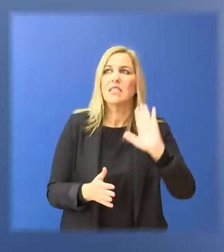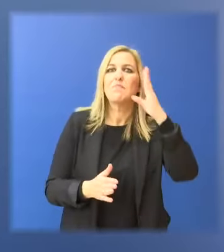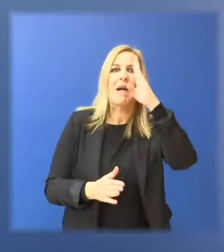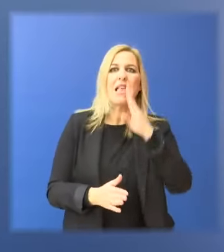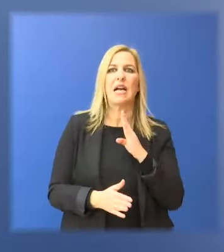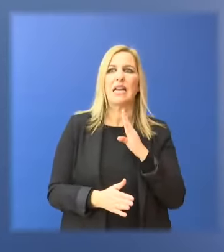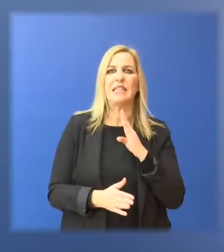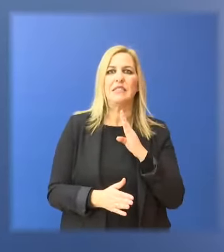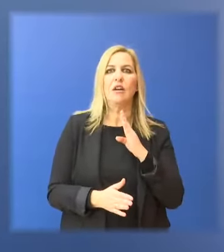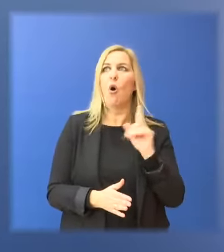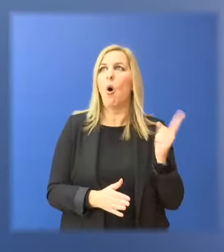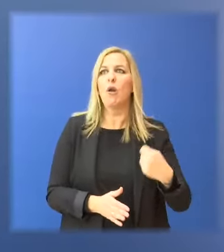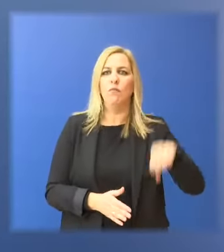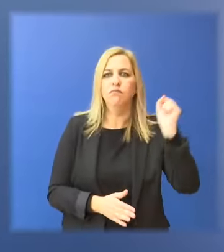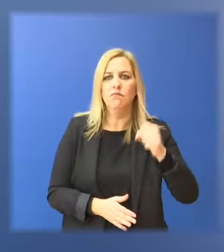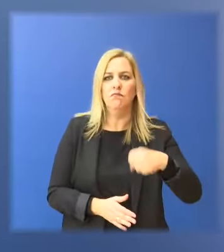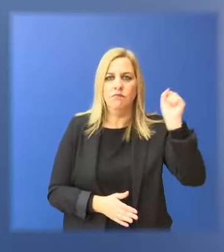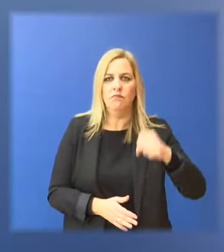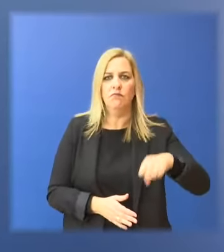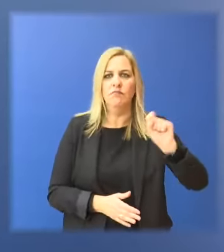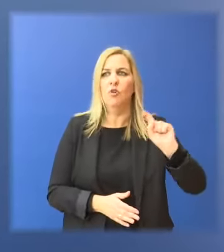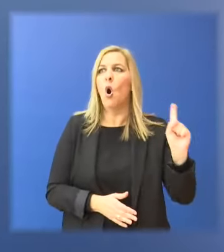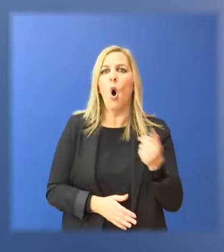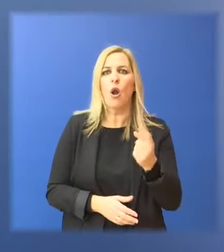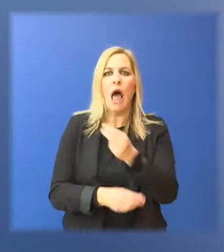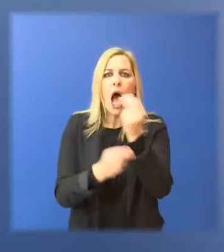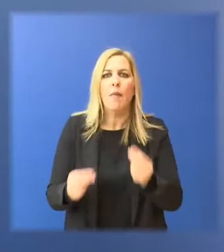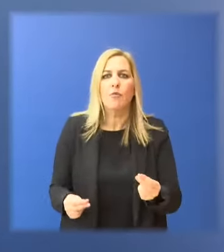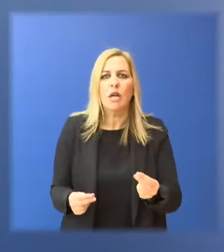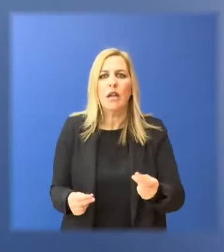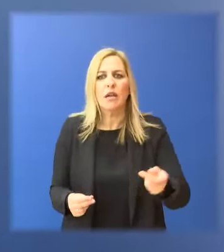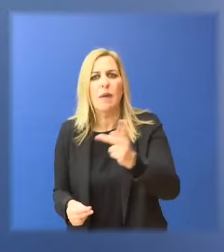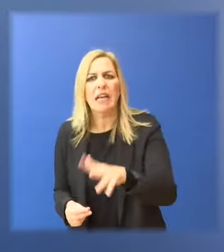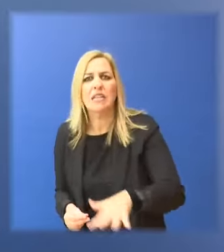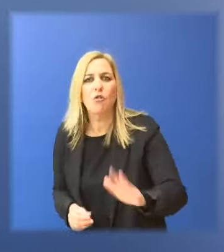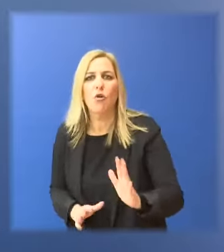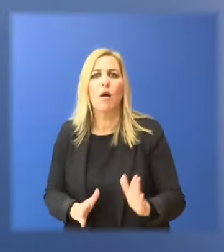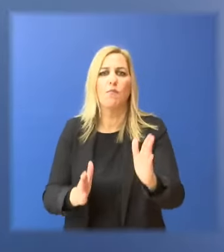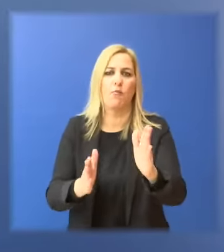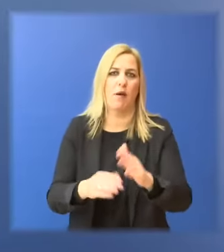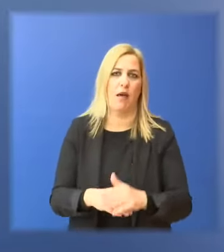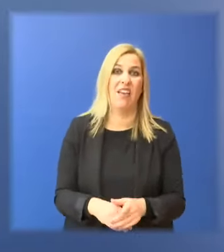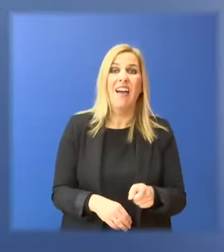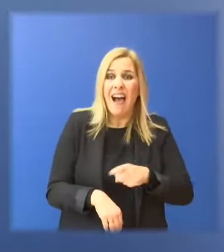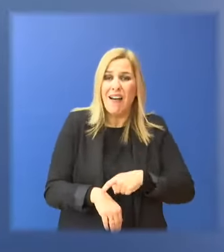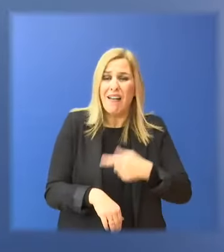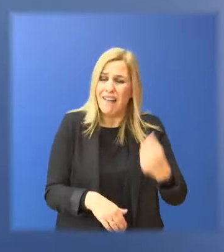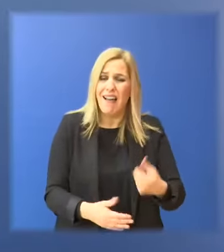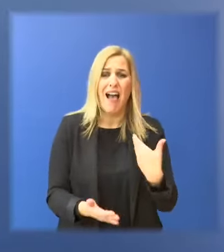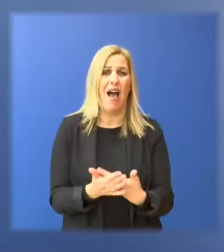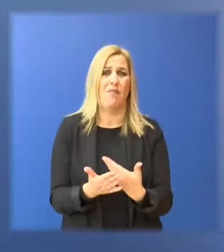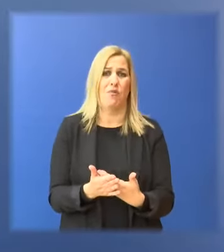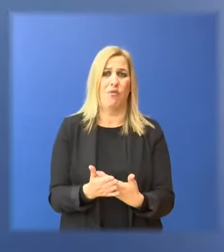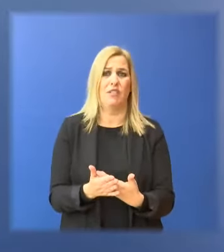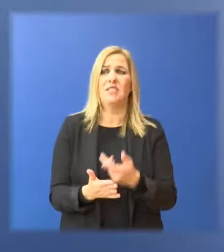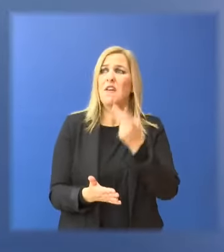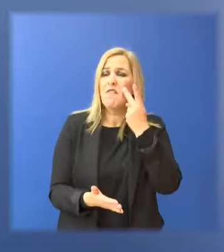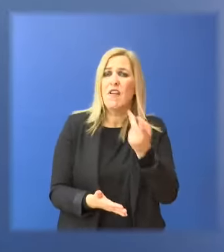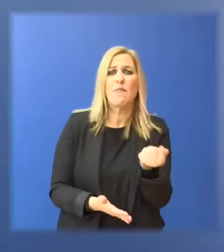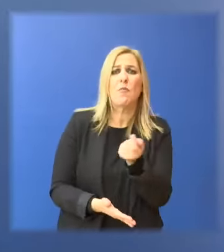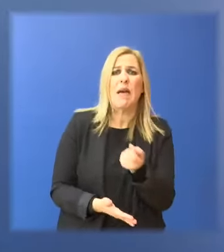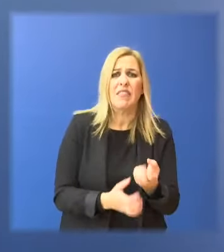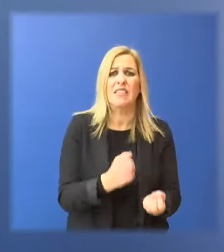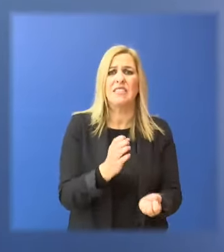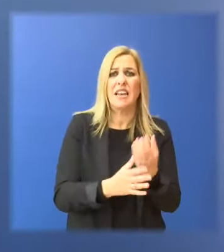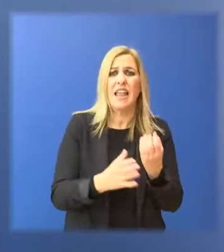που δεν οδήγησε πουθενά. Δεν προκύπτει από πουθενά αυτός ο ισχυρισμός, αποδεικνύεται από το γεγονός ότι ακούμε ειδήσεις